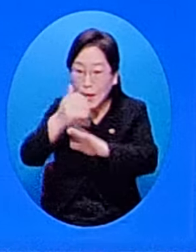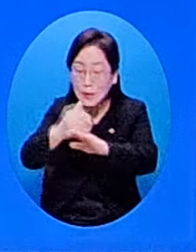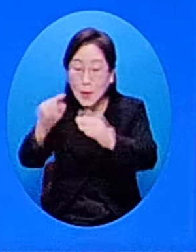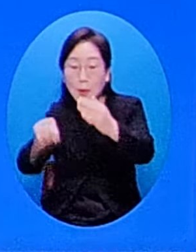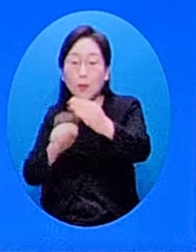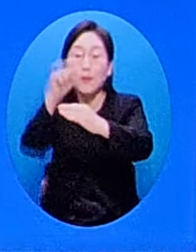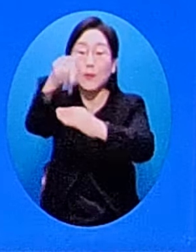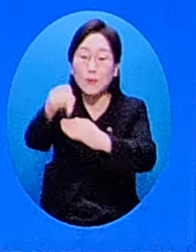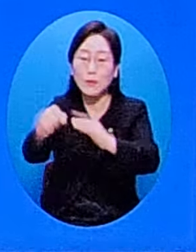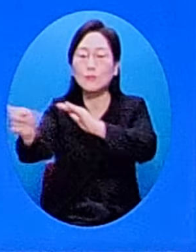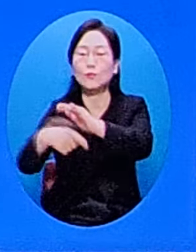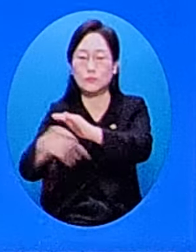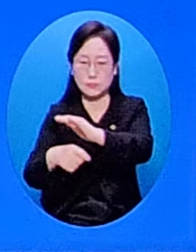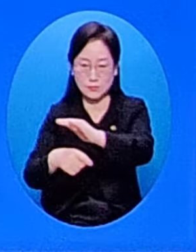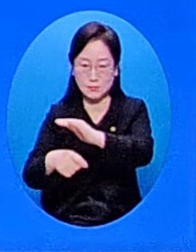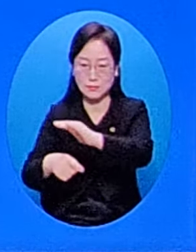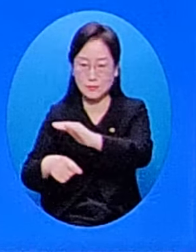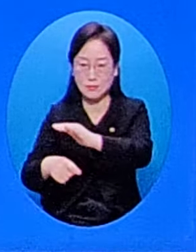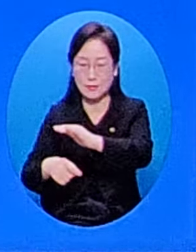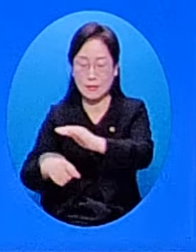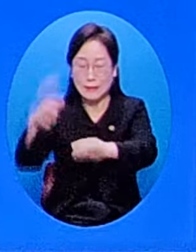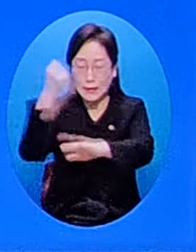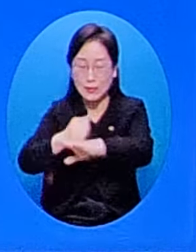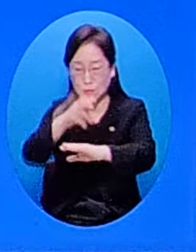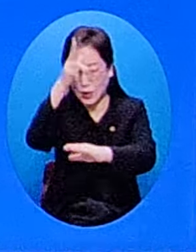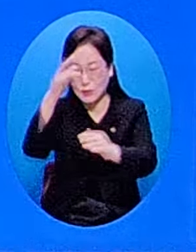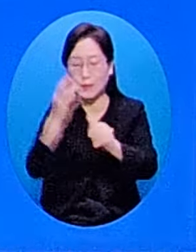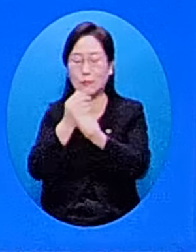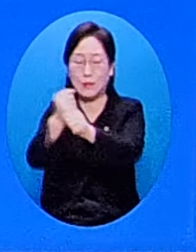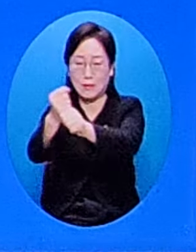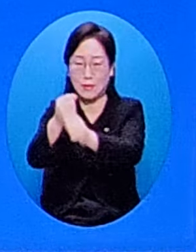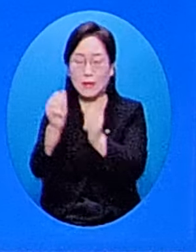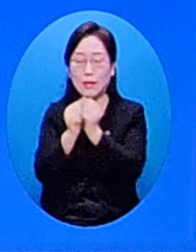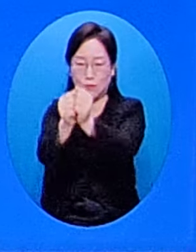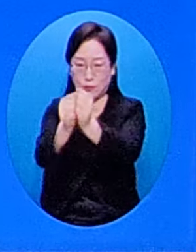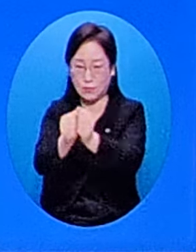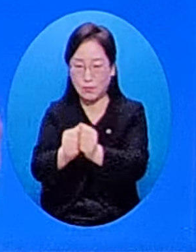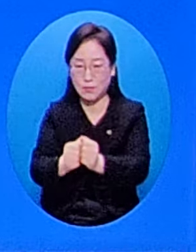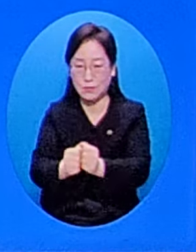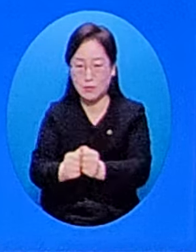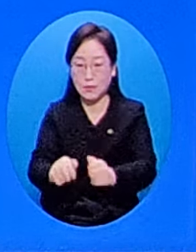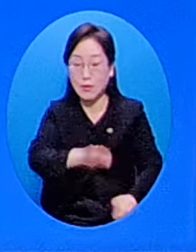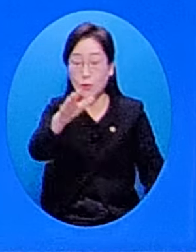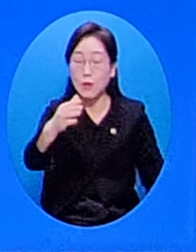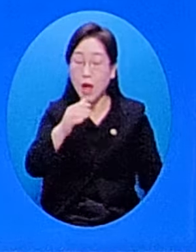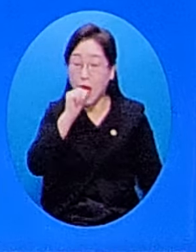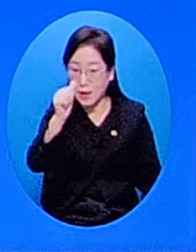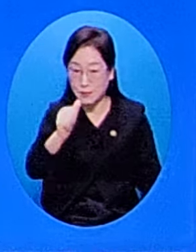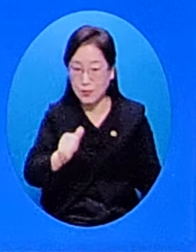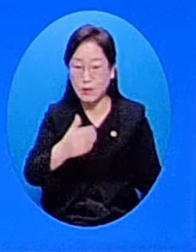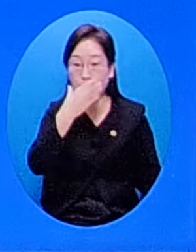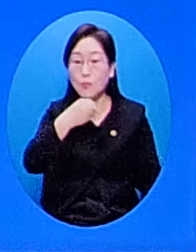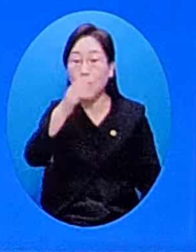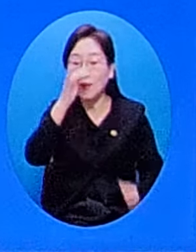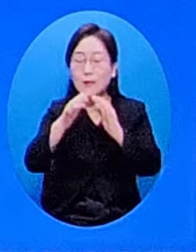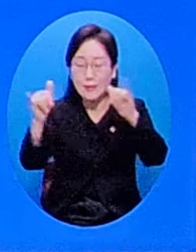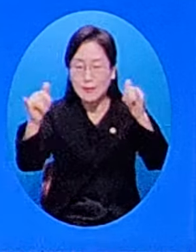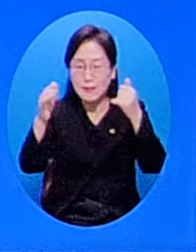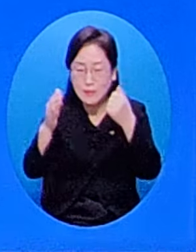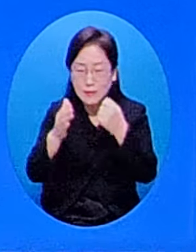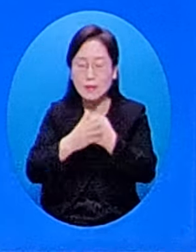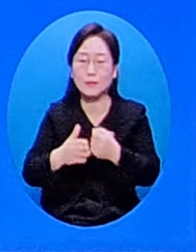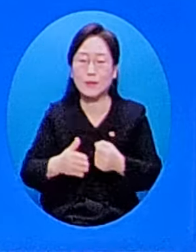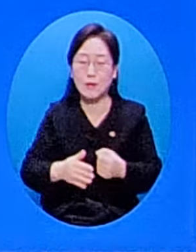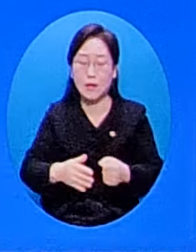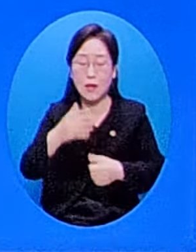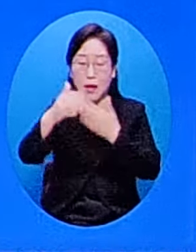들어가서 도둑질을 하게 되고 붙잡혀서 감옥에 가게 되는 것입니다. 어떤 경우도 우리 복 있는 사람들은 절대로 하나님이